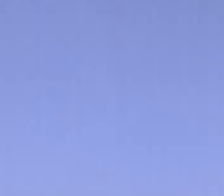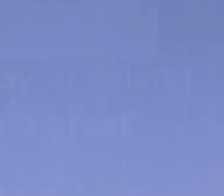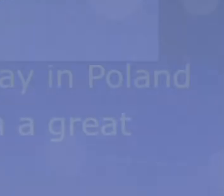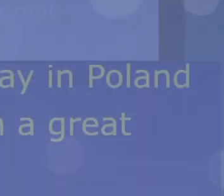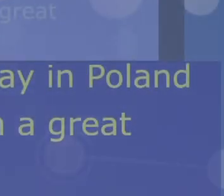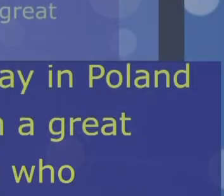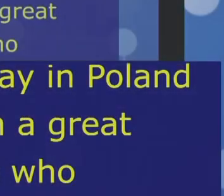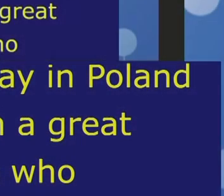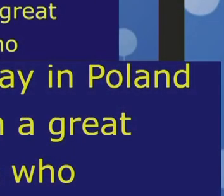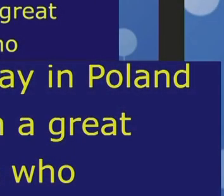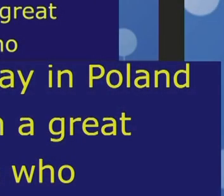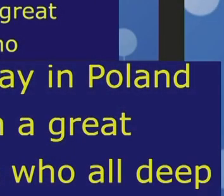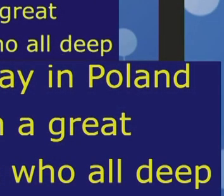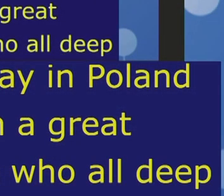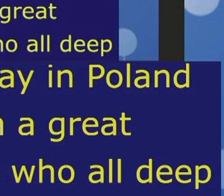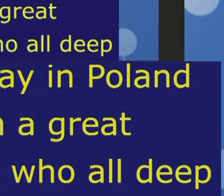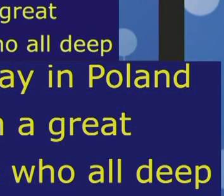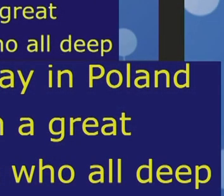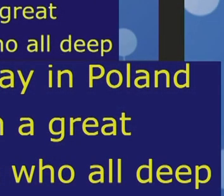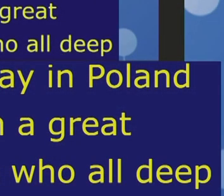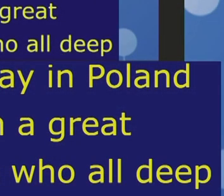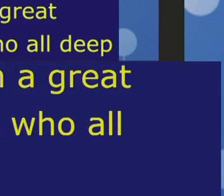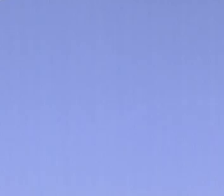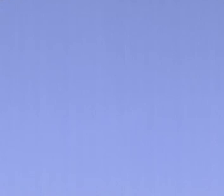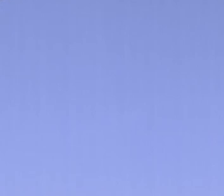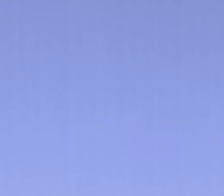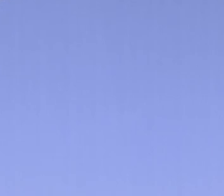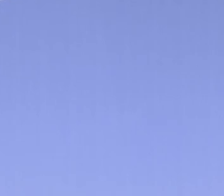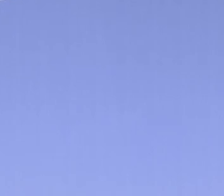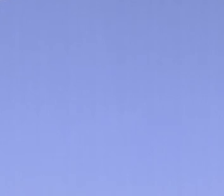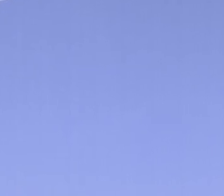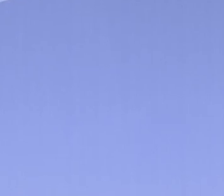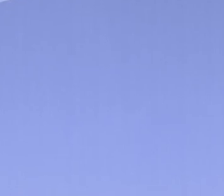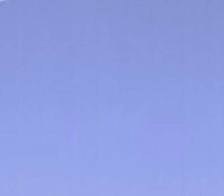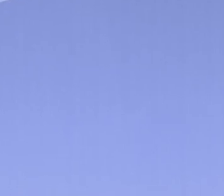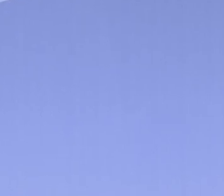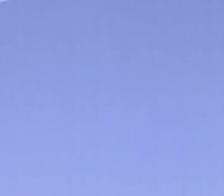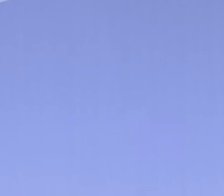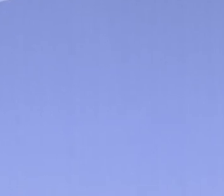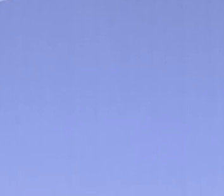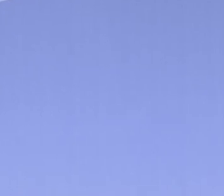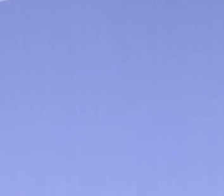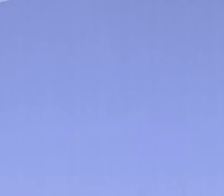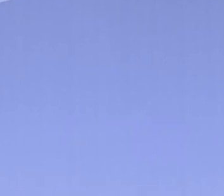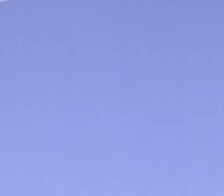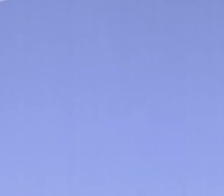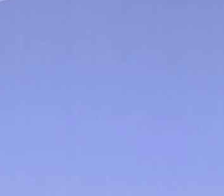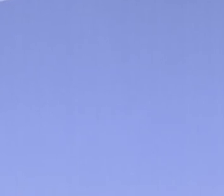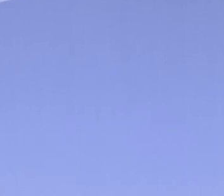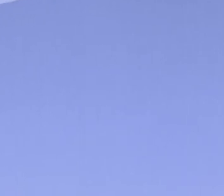加互联网治理大会。我非常高兴能够和大家分享我已经